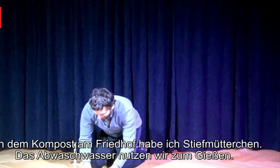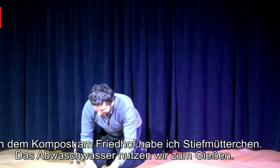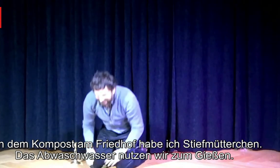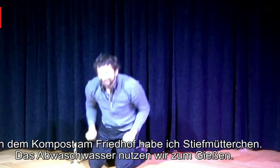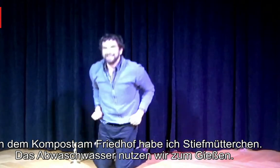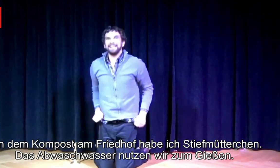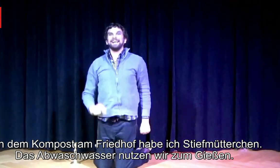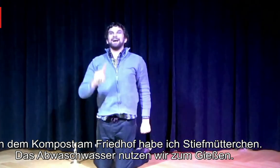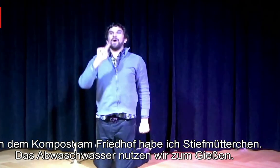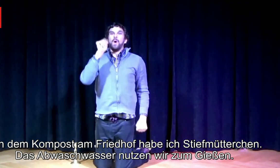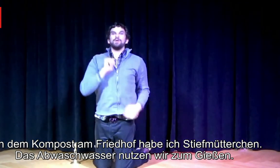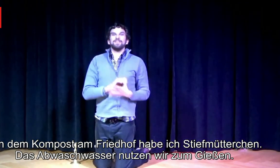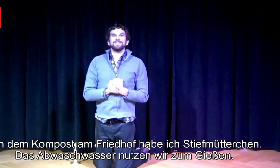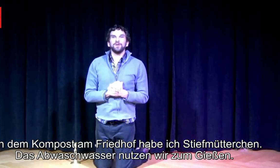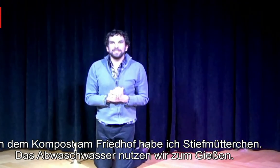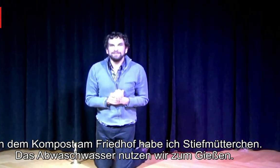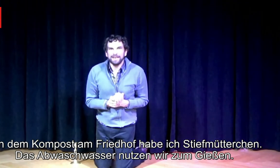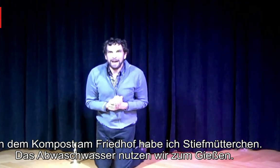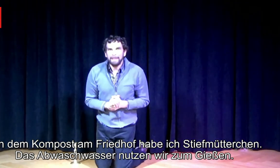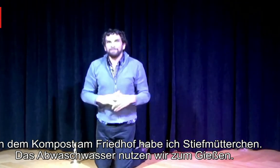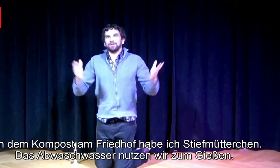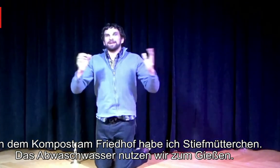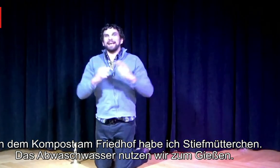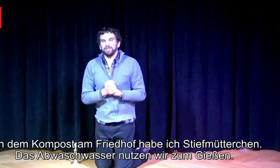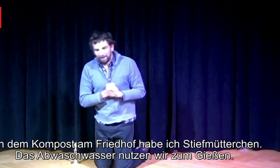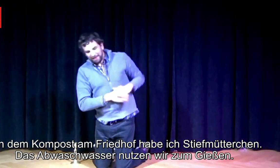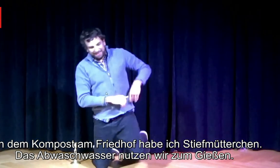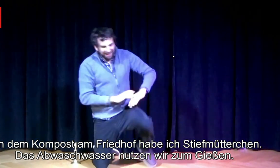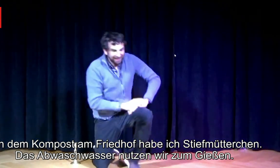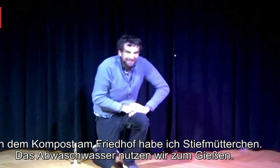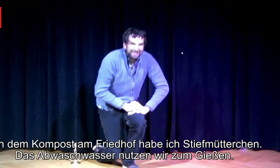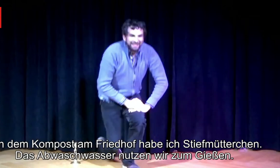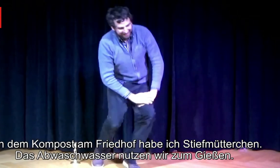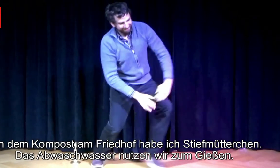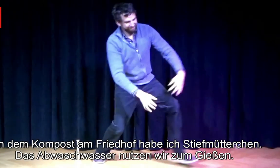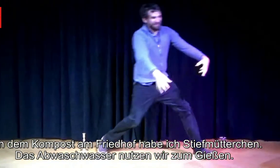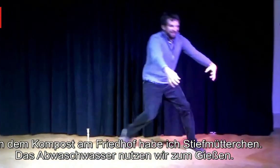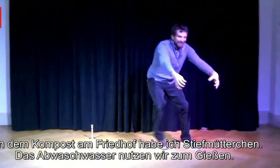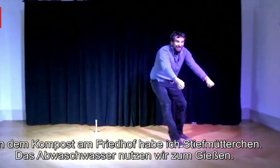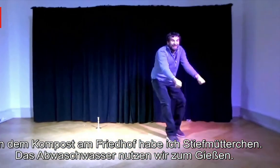fast wie neu, nicht? Und was nutzen wir hier zum Geld sparen? Ja,